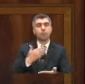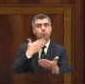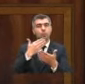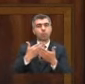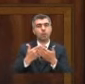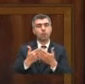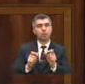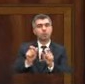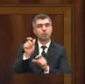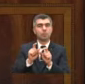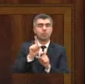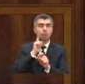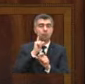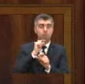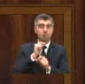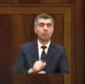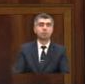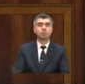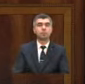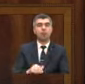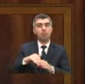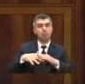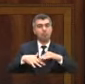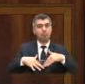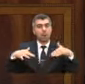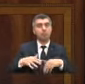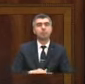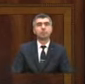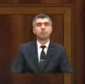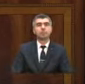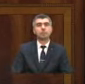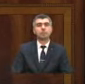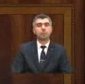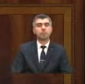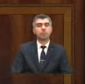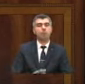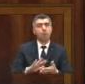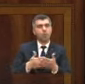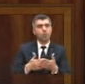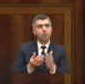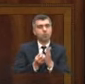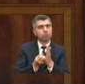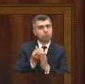للسيدات والسادة النواب المحترمين على ملاحظاتهم وعلى